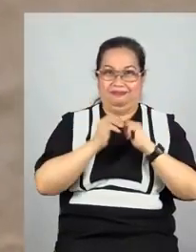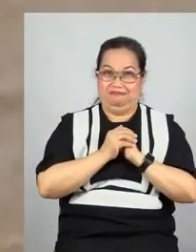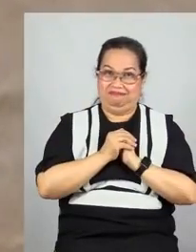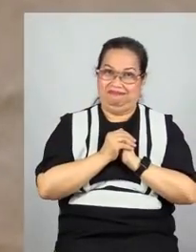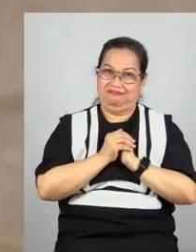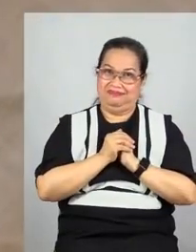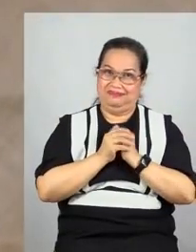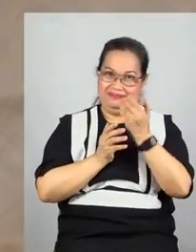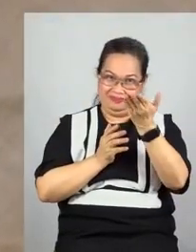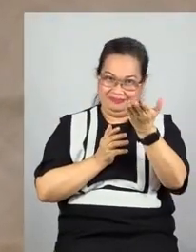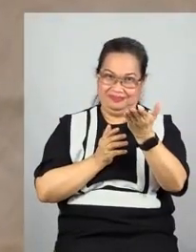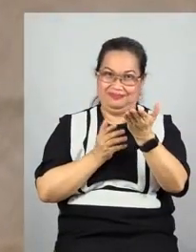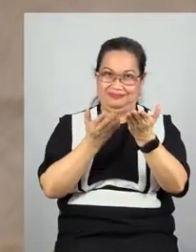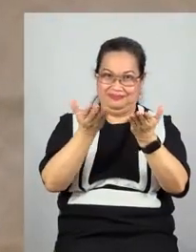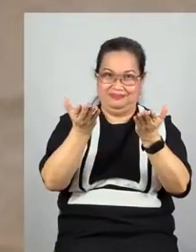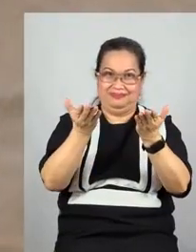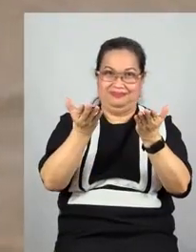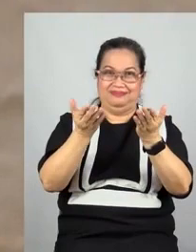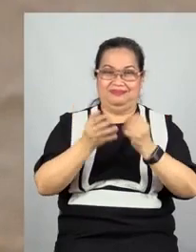Mga kapatid,